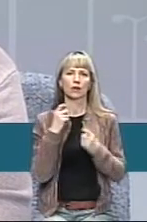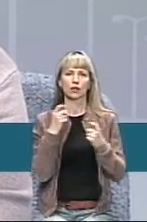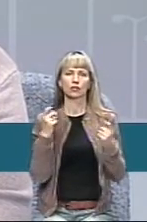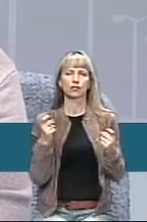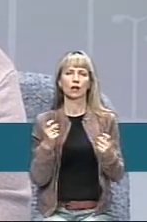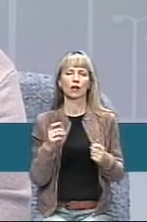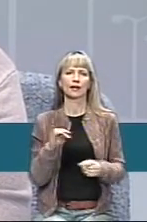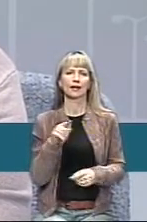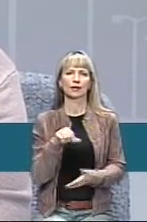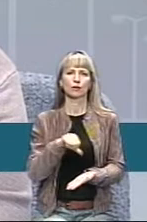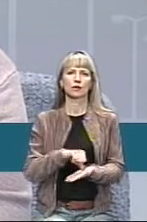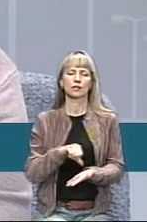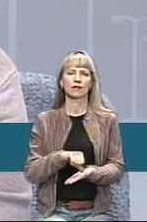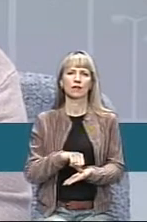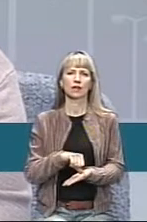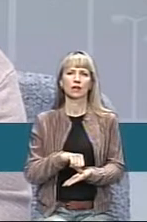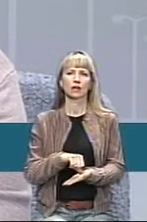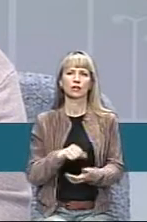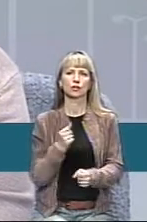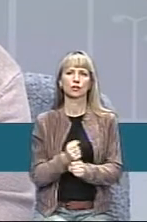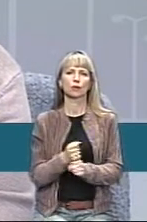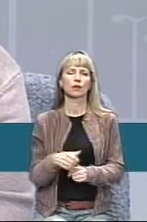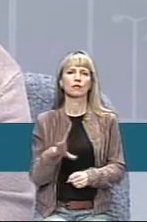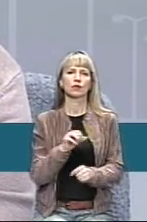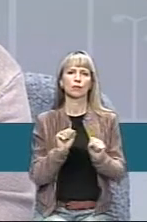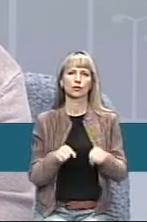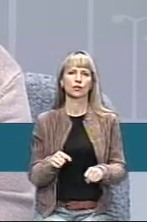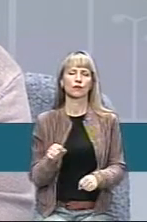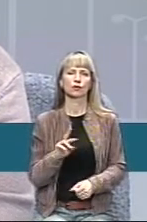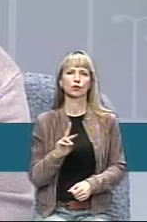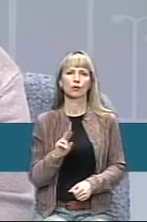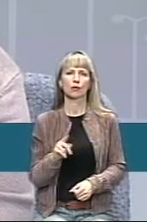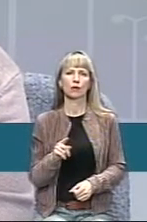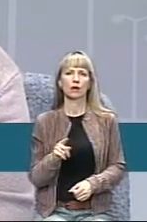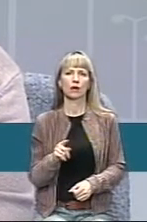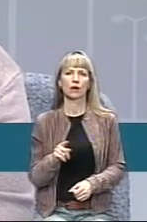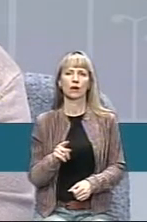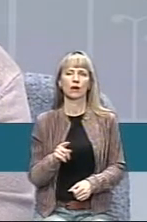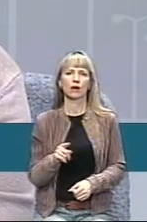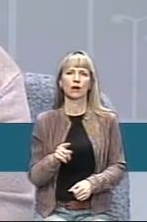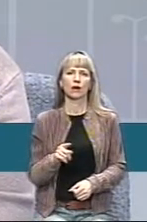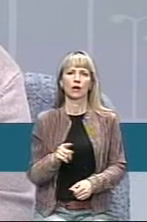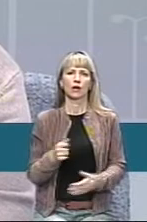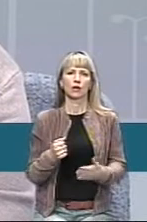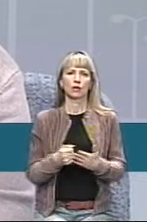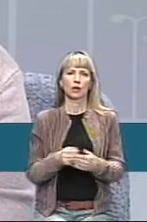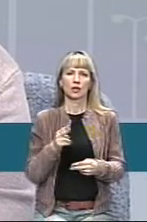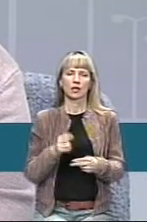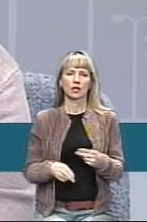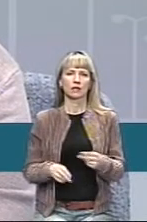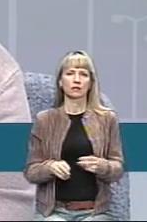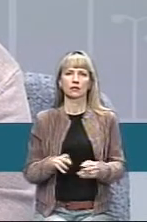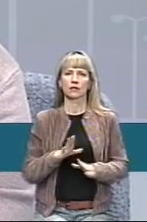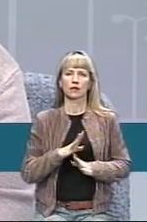так, їх представники зробили все можливе для того, щоб ці справи не були доведені до кінця. Як з ці емоції?